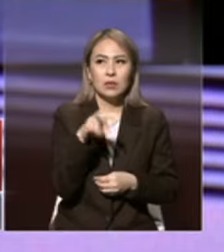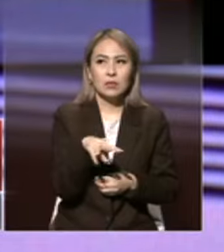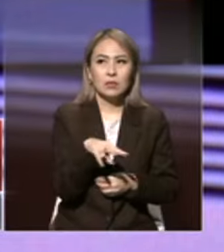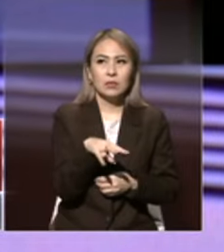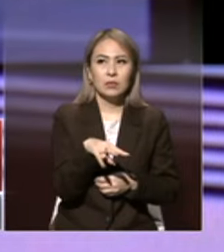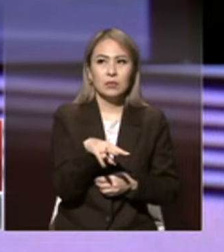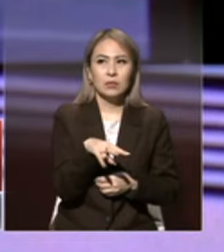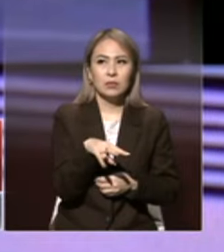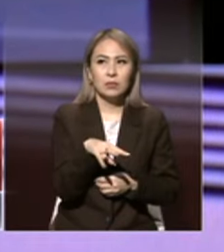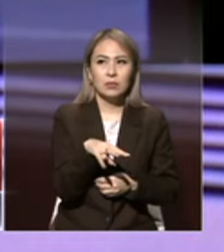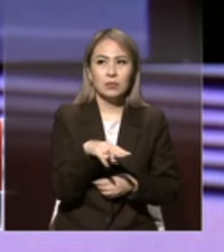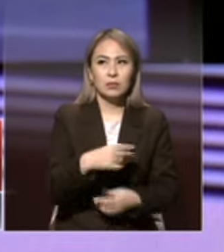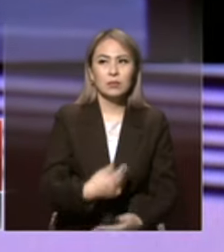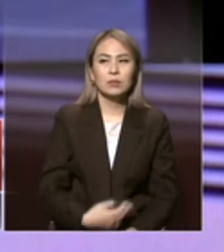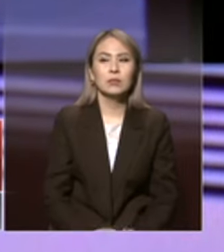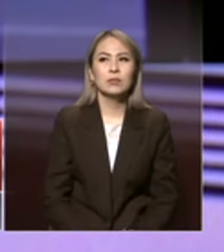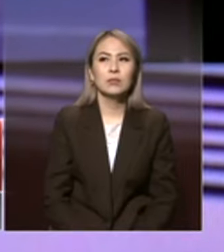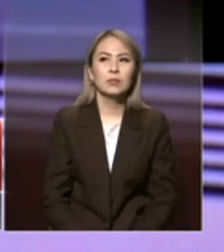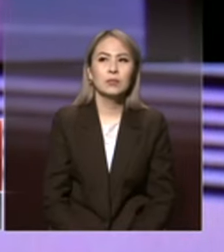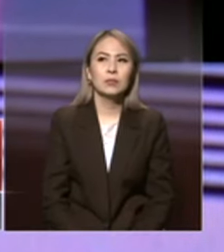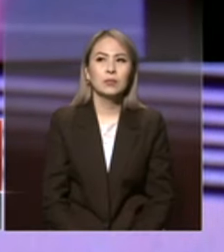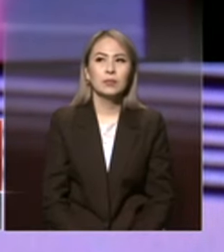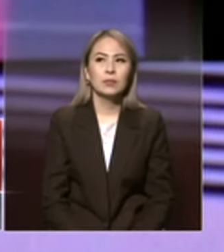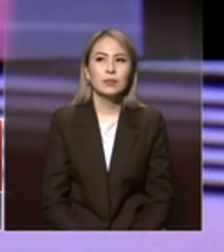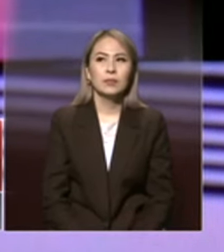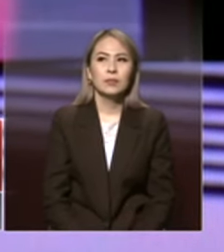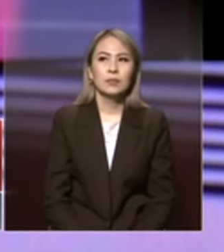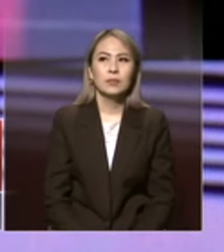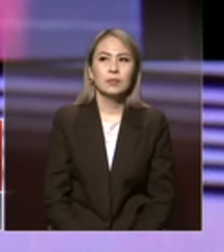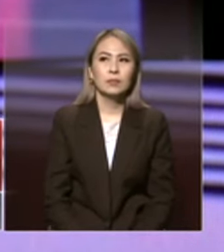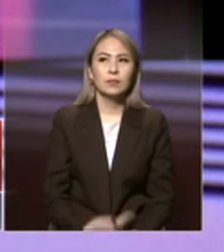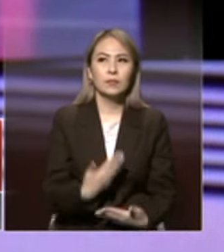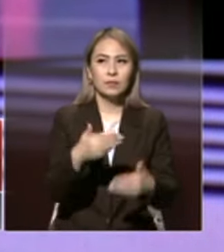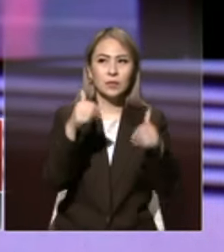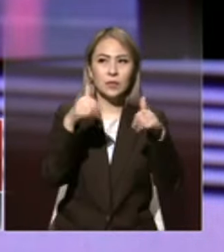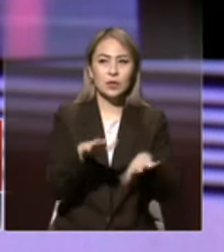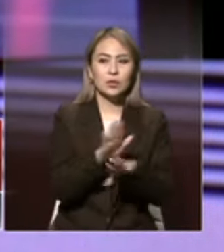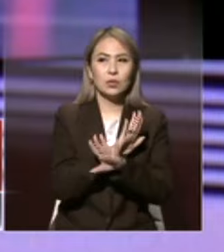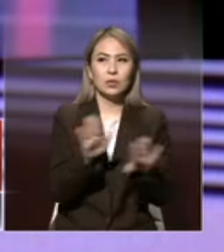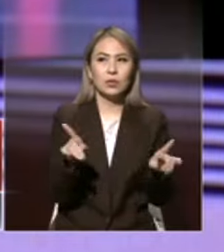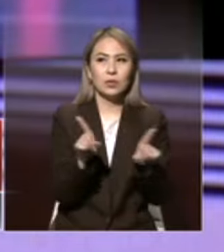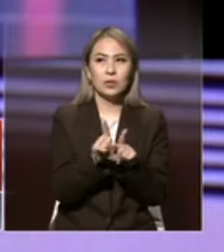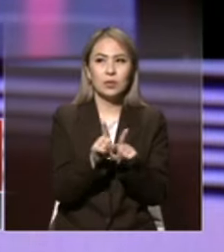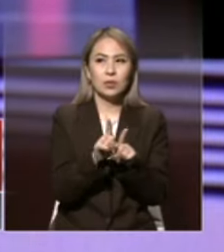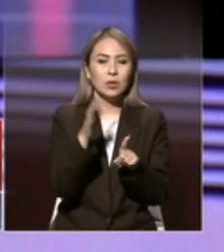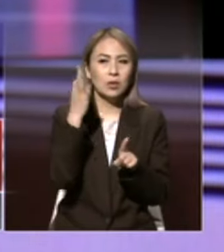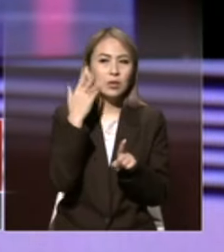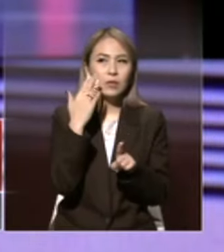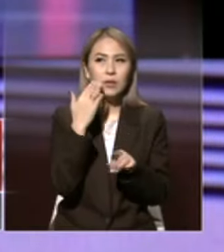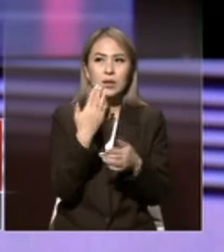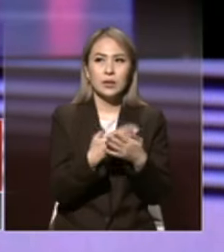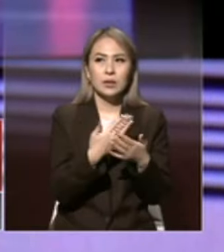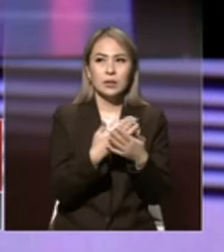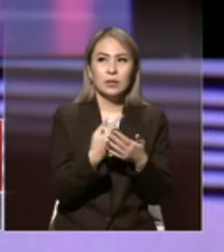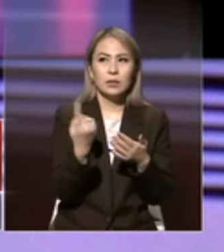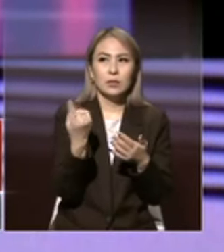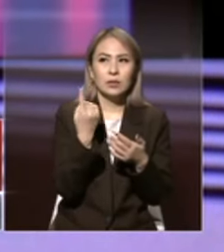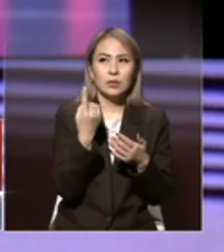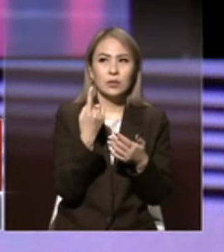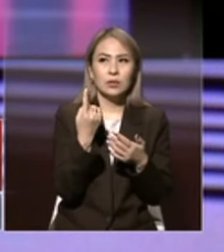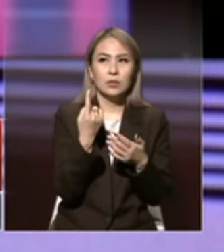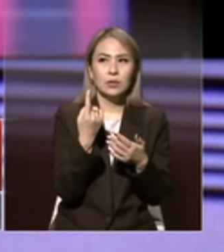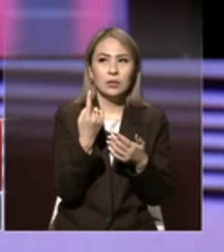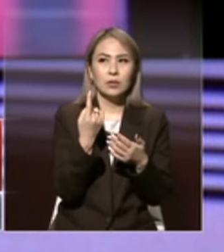әлеуметтік неретінде. Бұл шешімі оңай нәрсе емес. Бұл олай оңай шешілетін нәрсе емес. Біріншіден